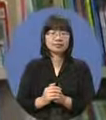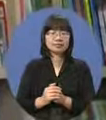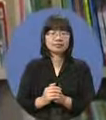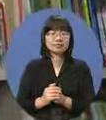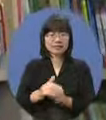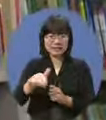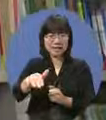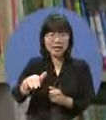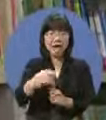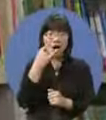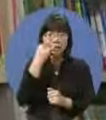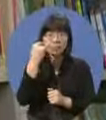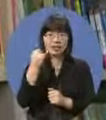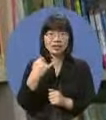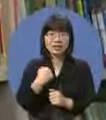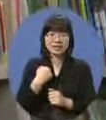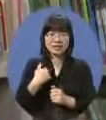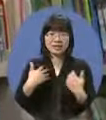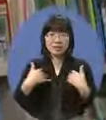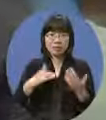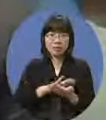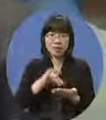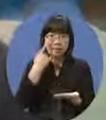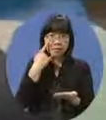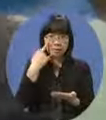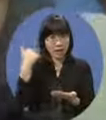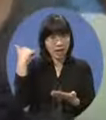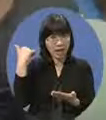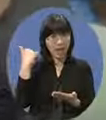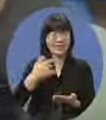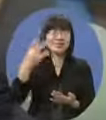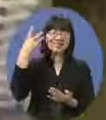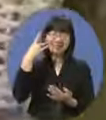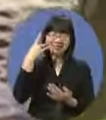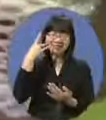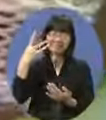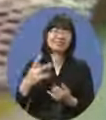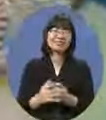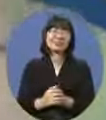재현아, 재현아, 엄마랑 우리 재밌는 놀이 한번 할까? 네!